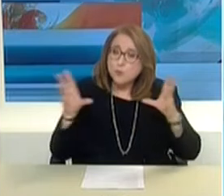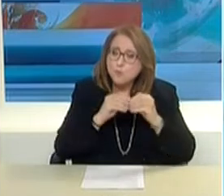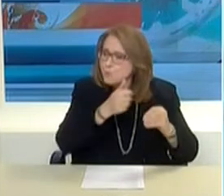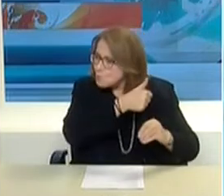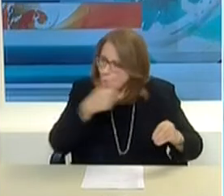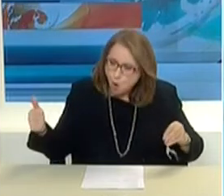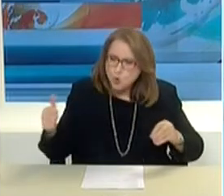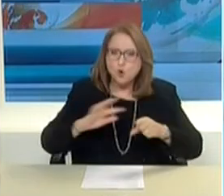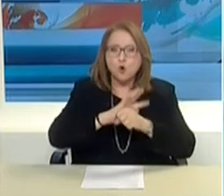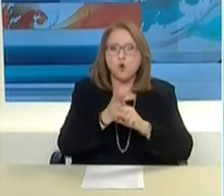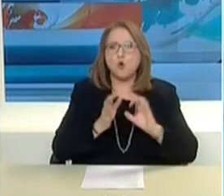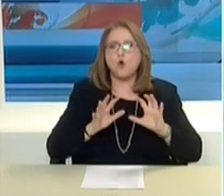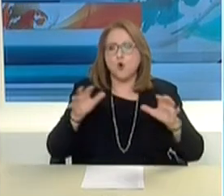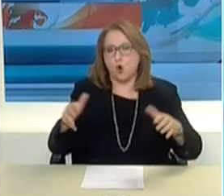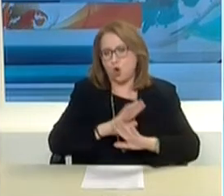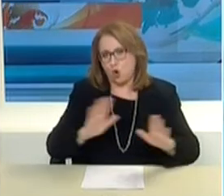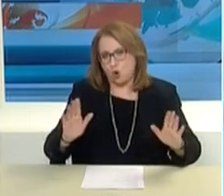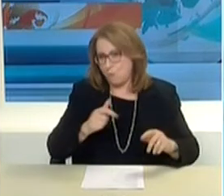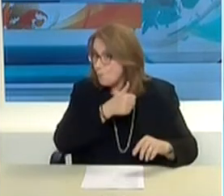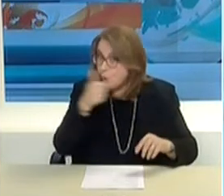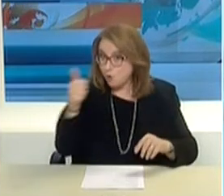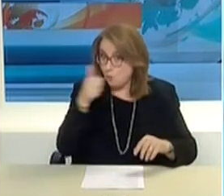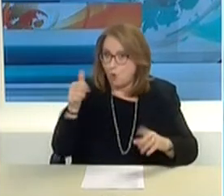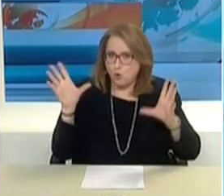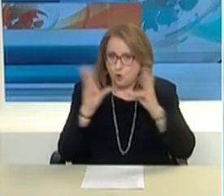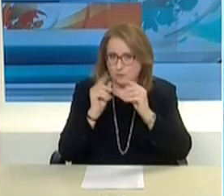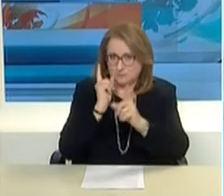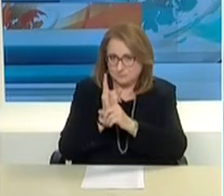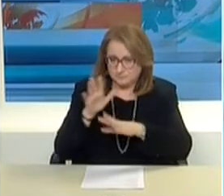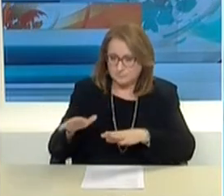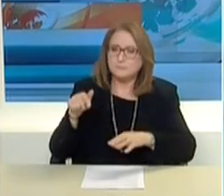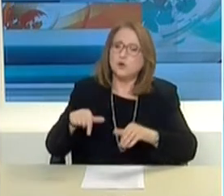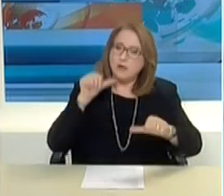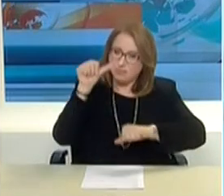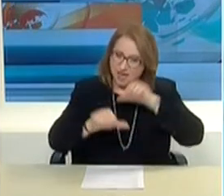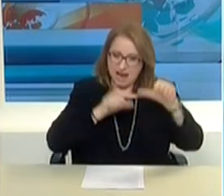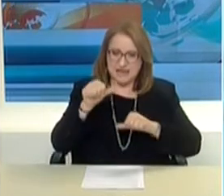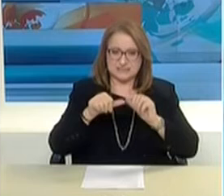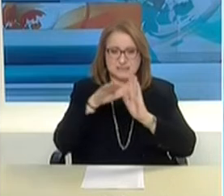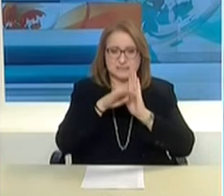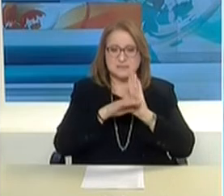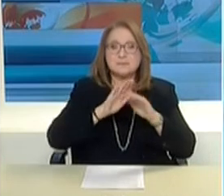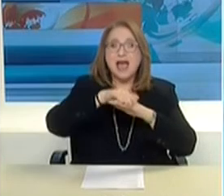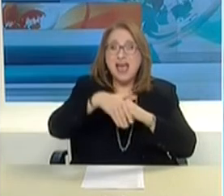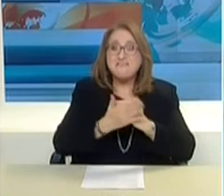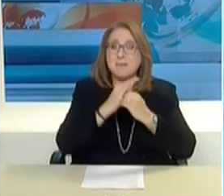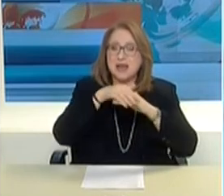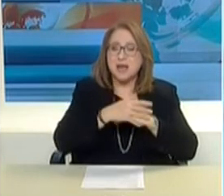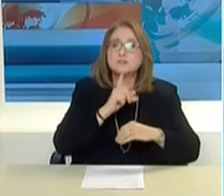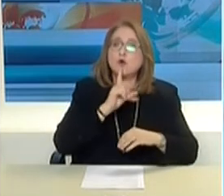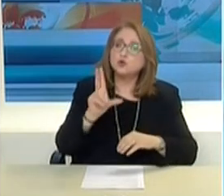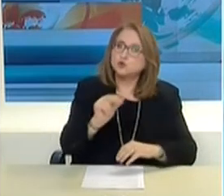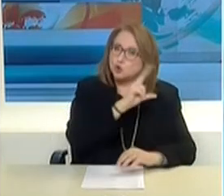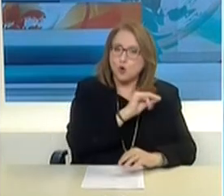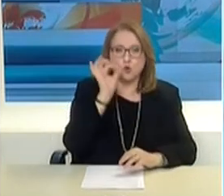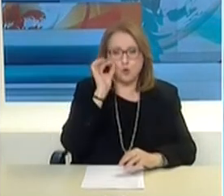κορονοϊού. Επομένως θα γίνει μια αλλαγή στο σύστημα εφημέρευσης των νοσοκομείων στην Αθήνα. Το ίδιο σχεδιάζεται και για τη Θεσσαλονίκη